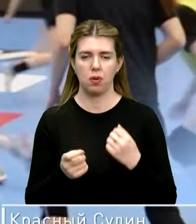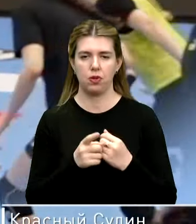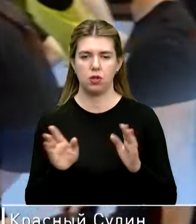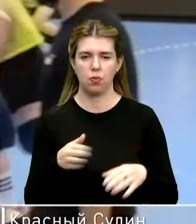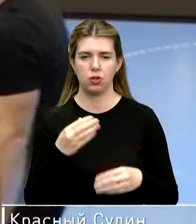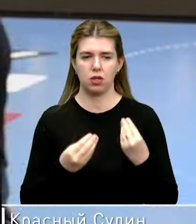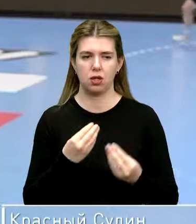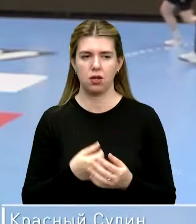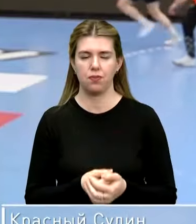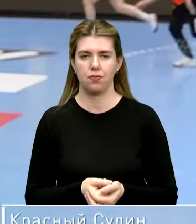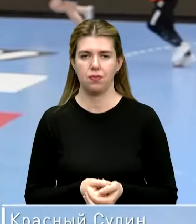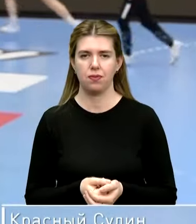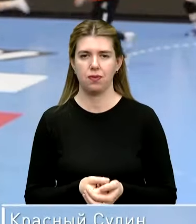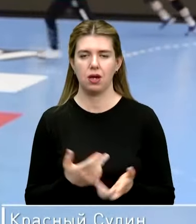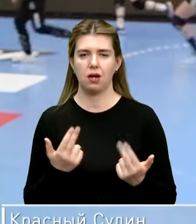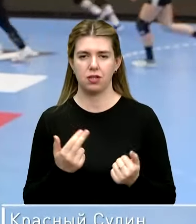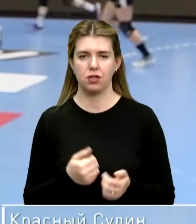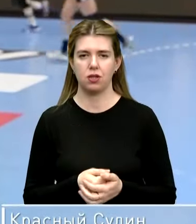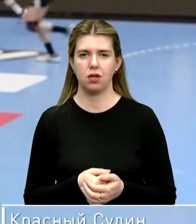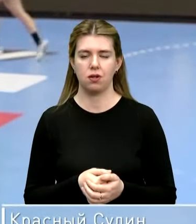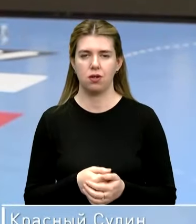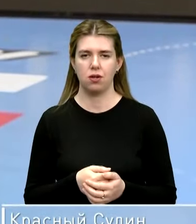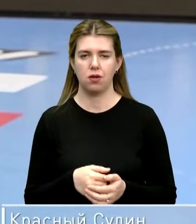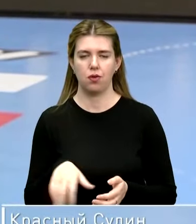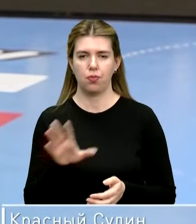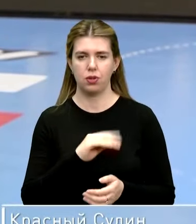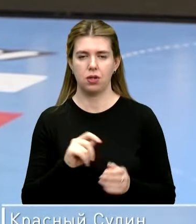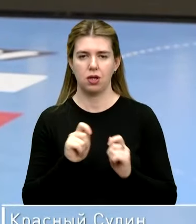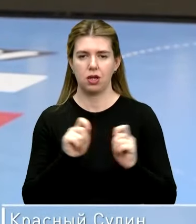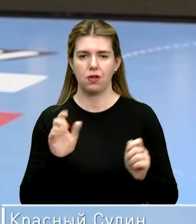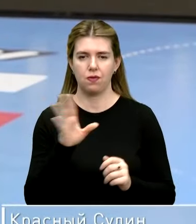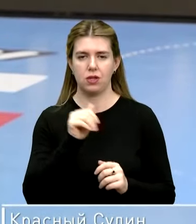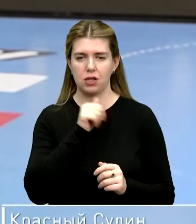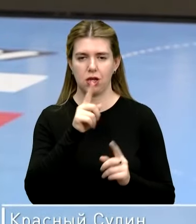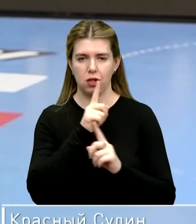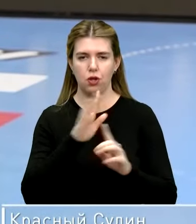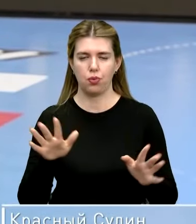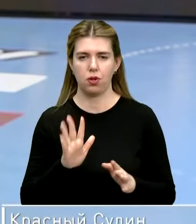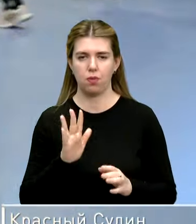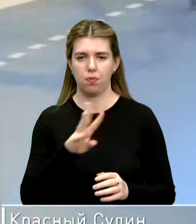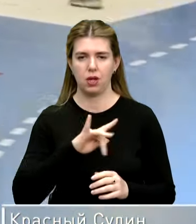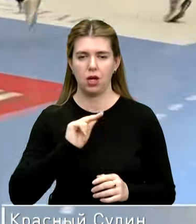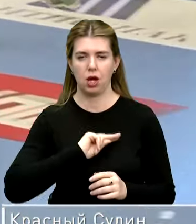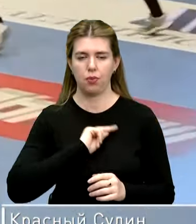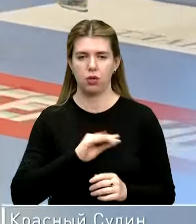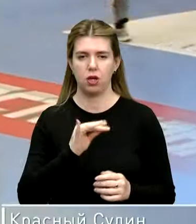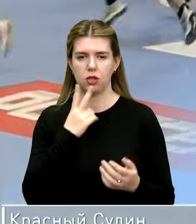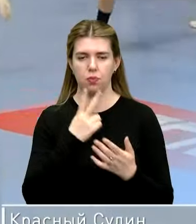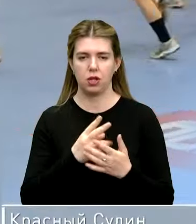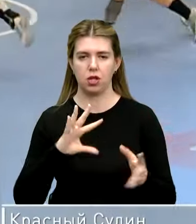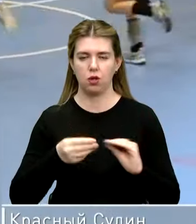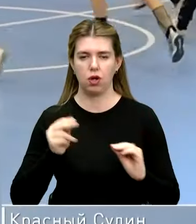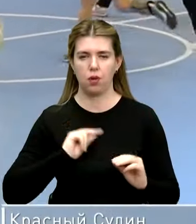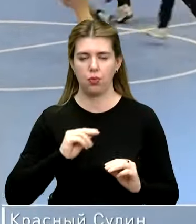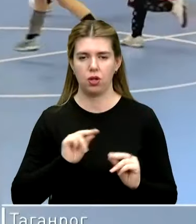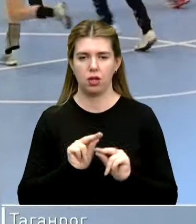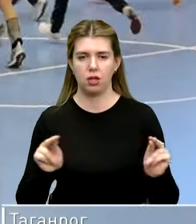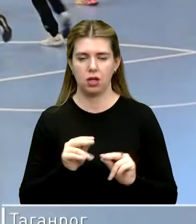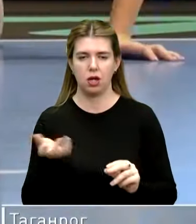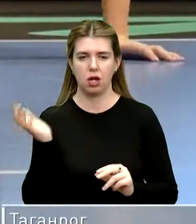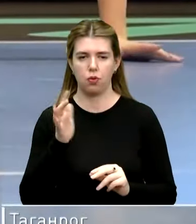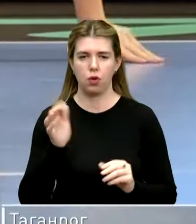этого матча? Ну, конечно. Но мы не будем раскрывать все секретики. Мы работаем. Посмотреть на итоги работы тренеров